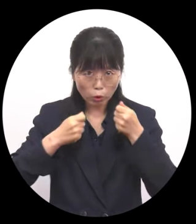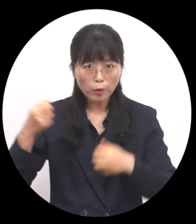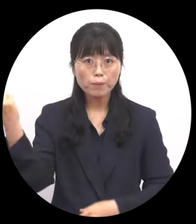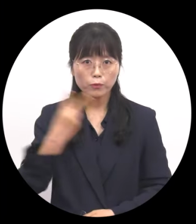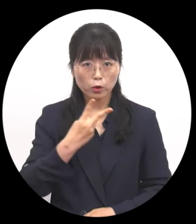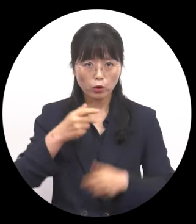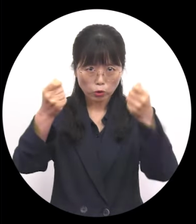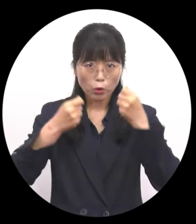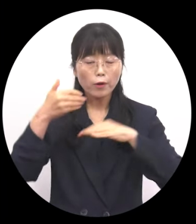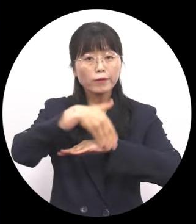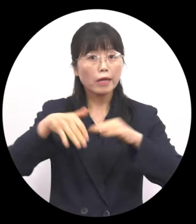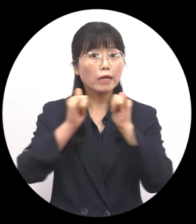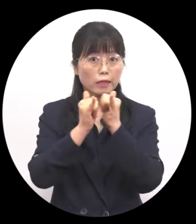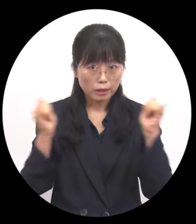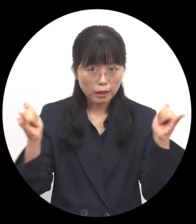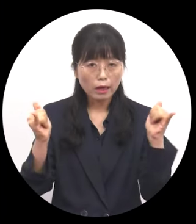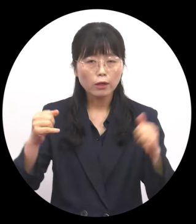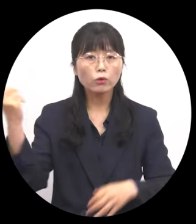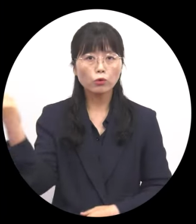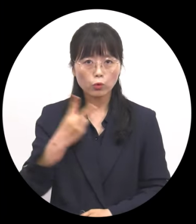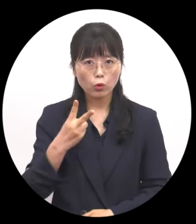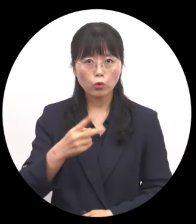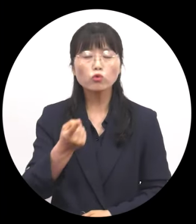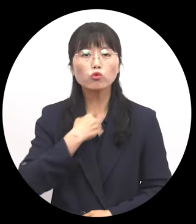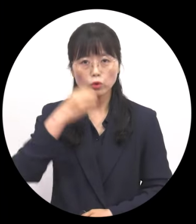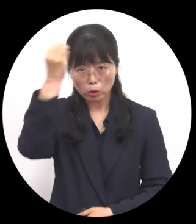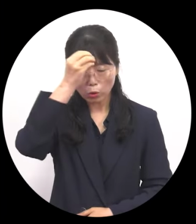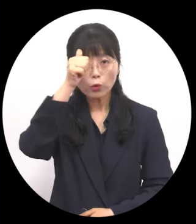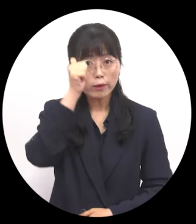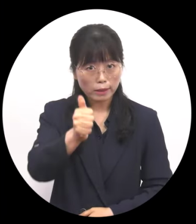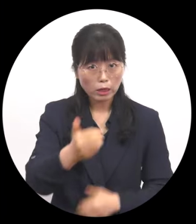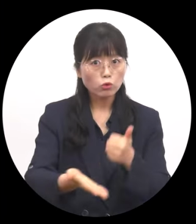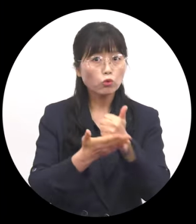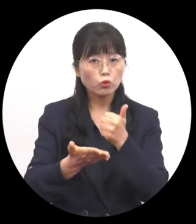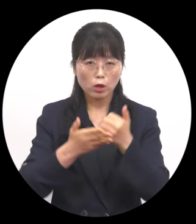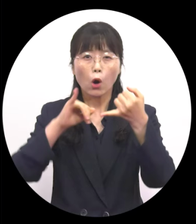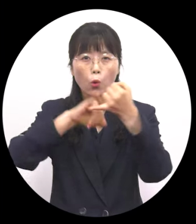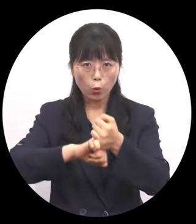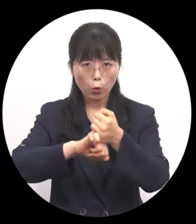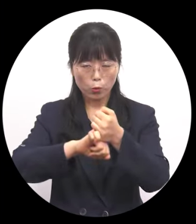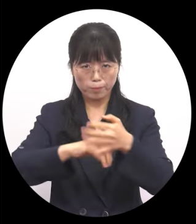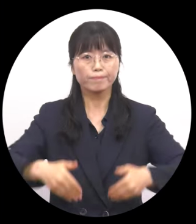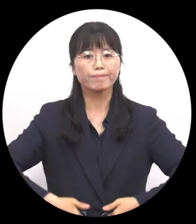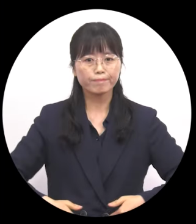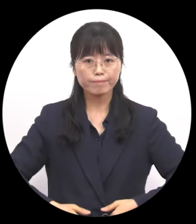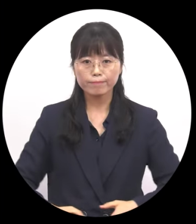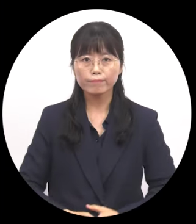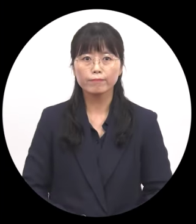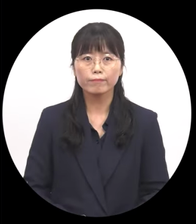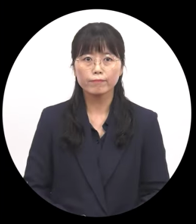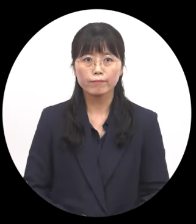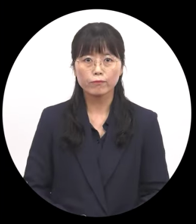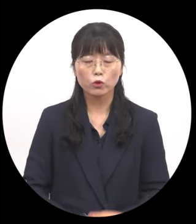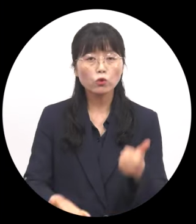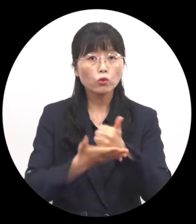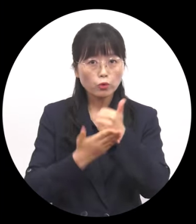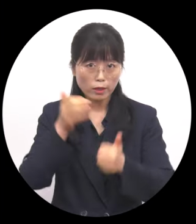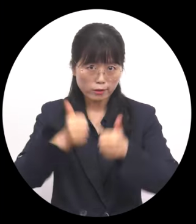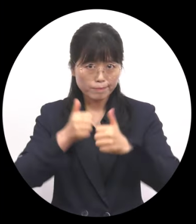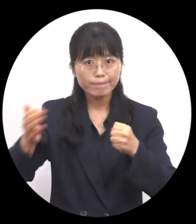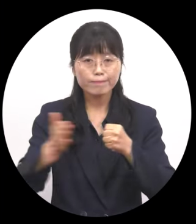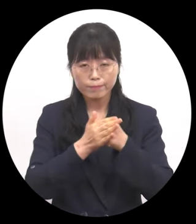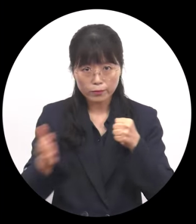그 다음에 졸업 예정자이고요. 출신 고등학교장의 추천을 반드시 받으셔야 됩니다. 추천